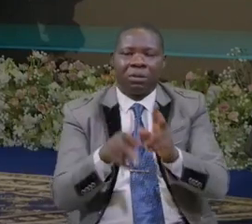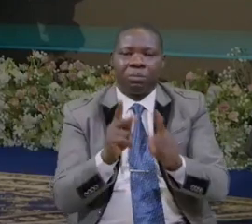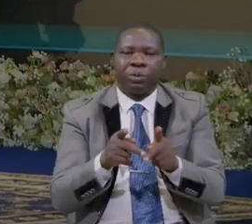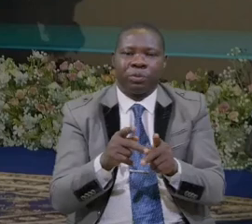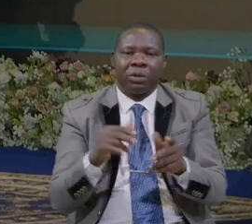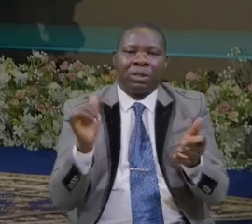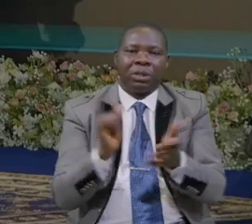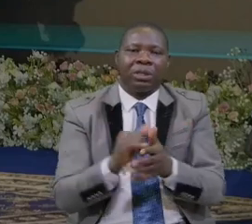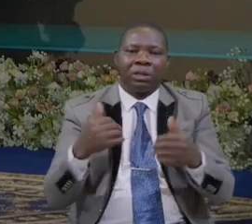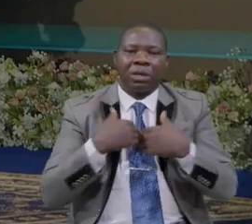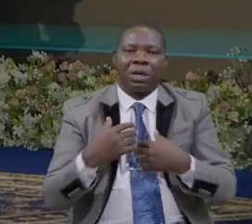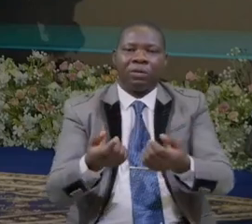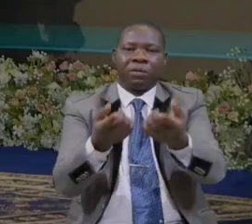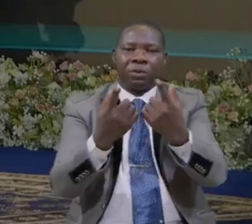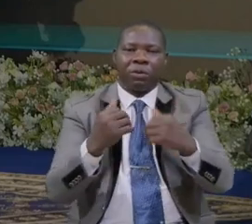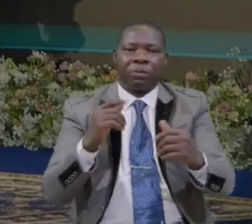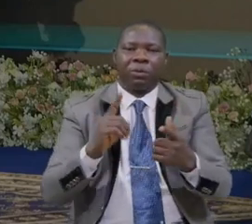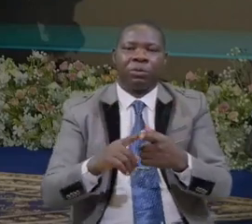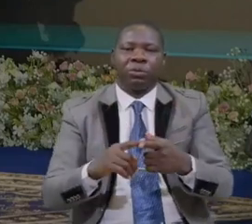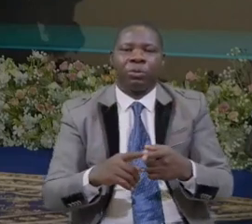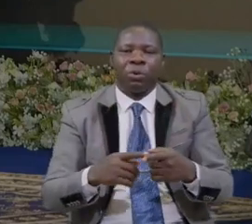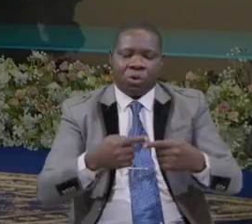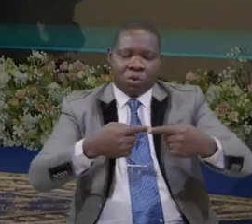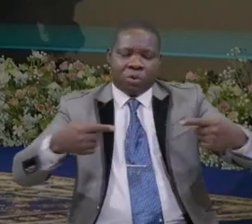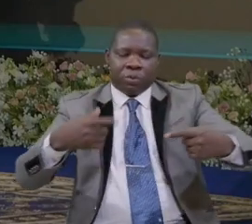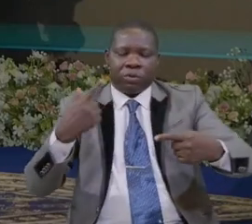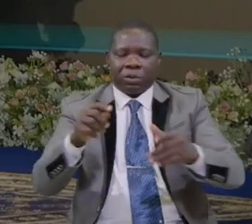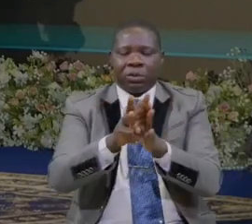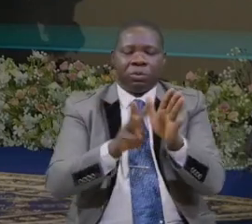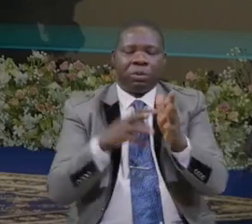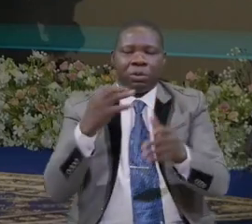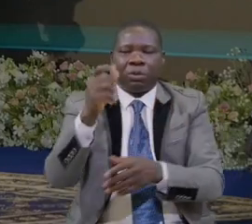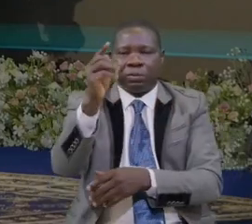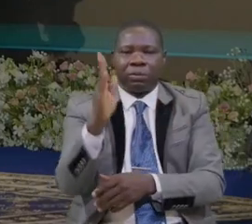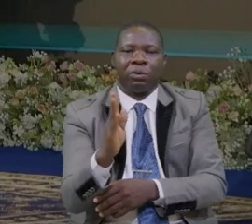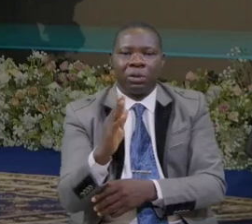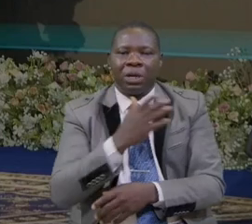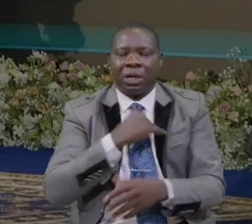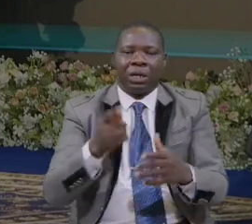ceux qui étaient venus s'opposer à la volonté de Dieu.